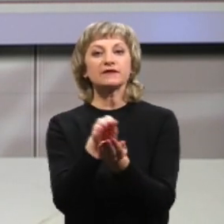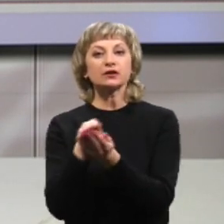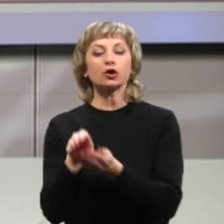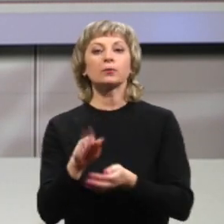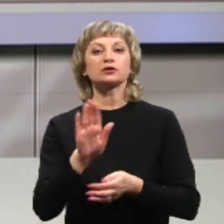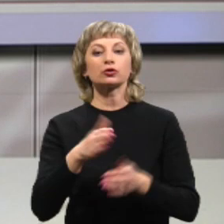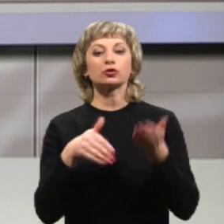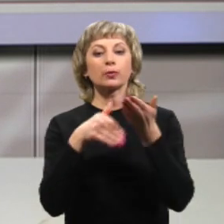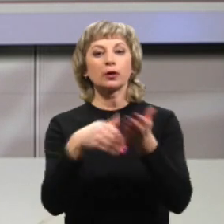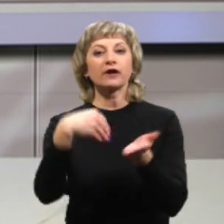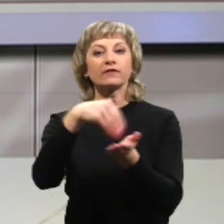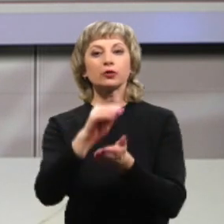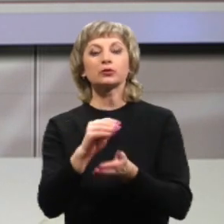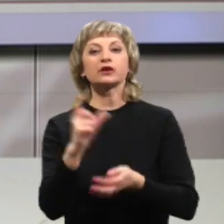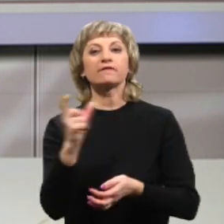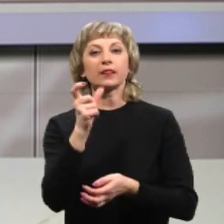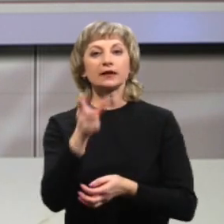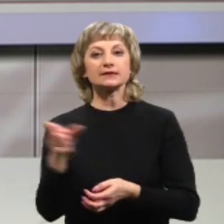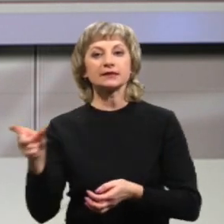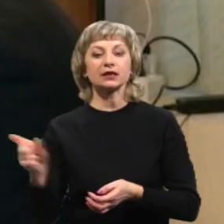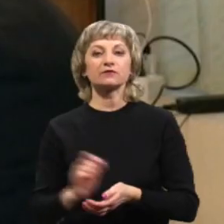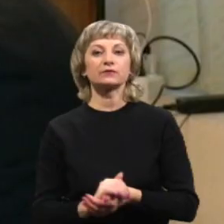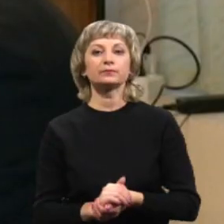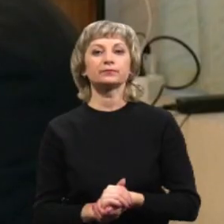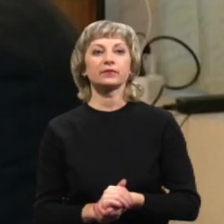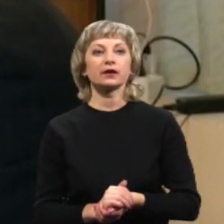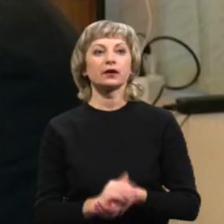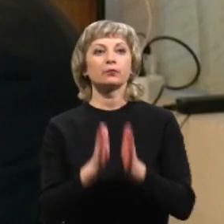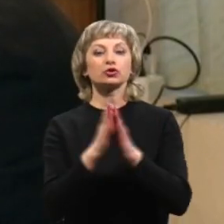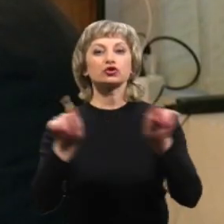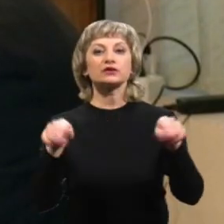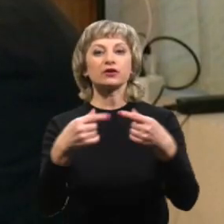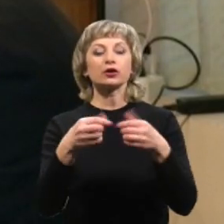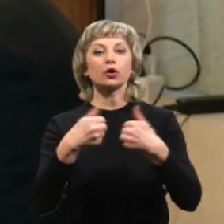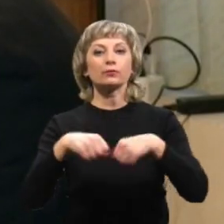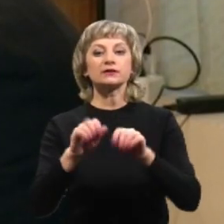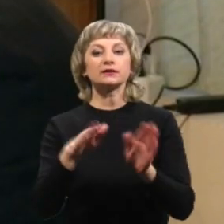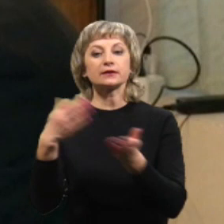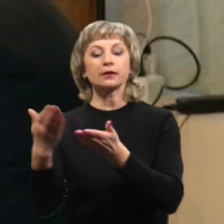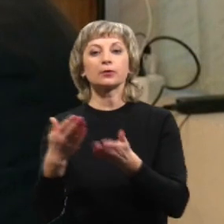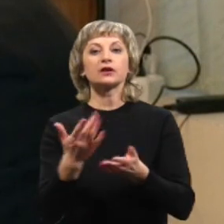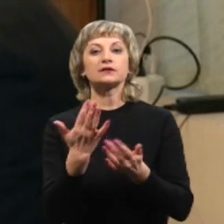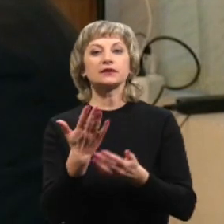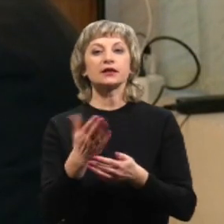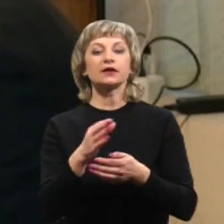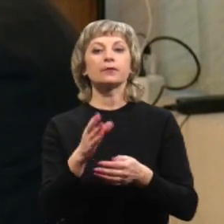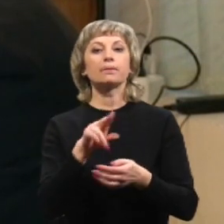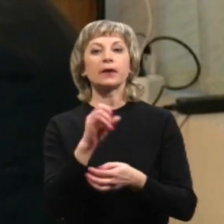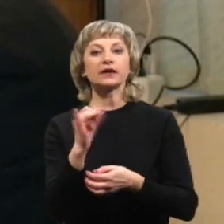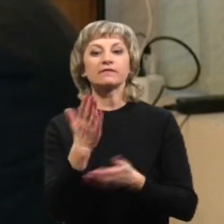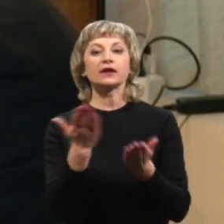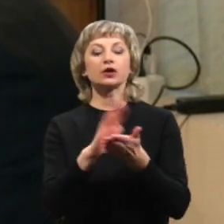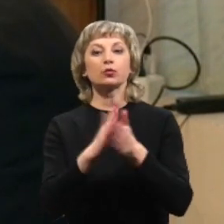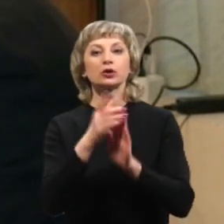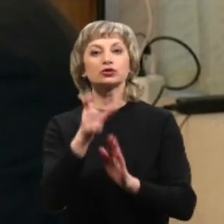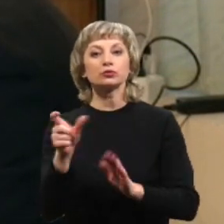згодом допомогти викупити їх у власників. Прошу створити комісію, яка б дала пропозиції, скільки тих вивчили паїв, на яких умовах з